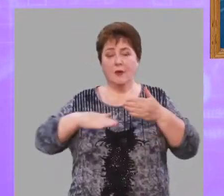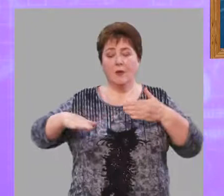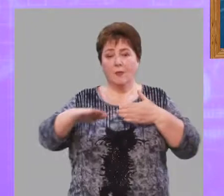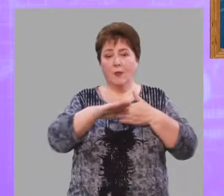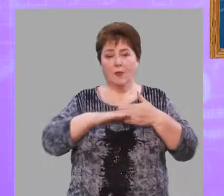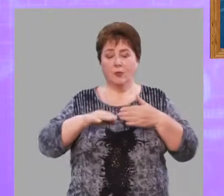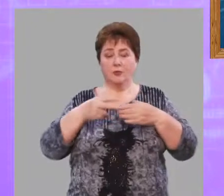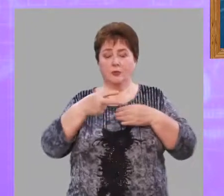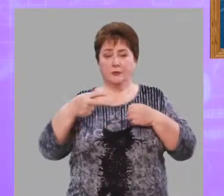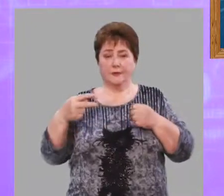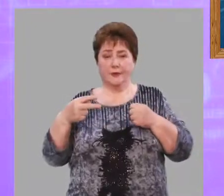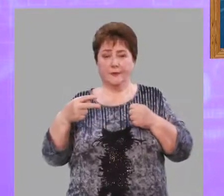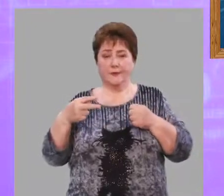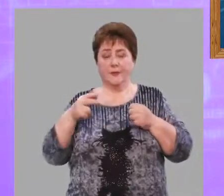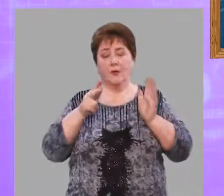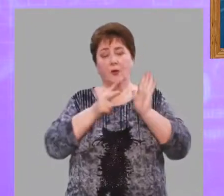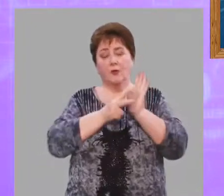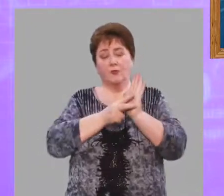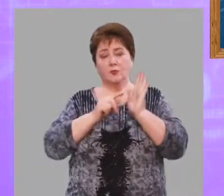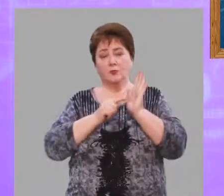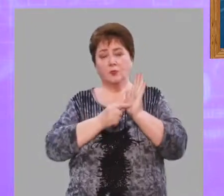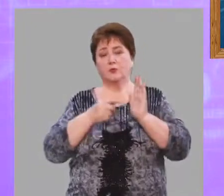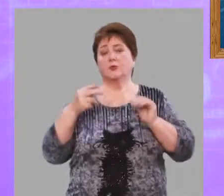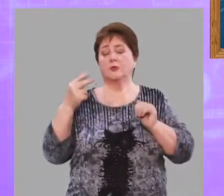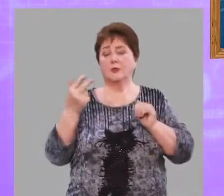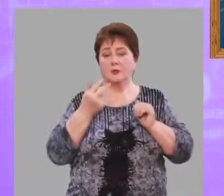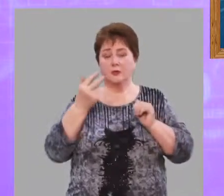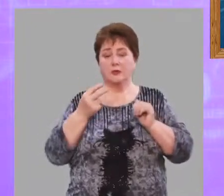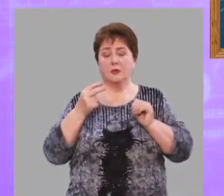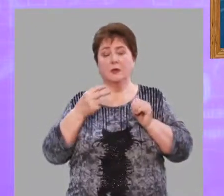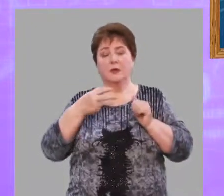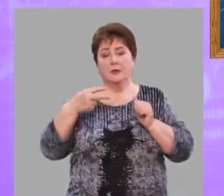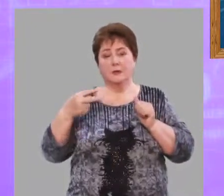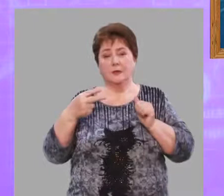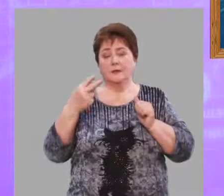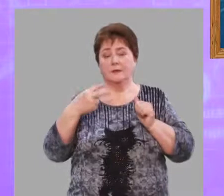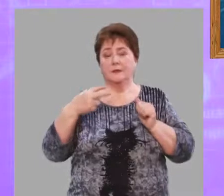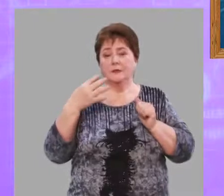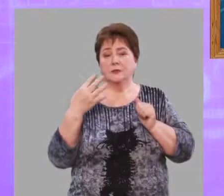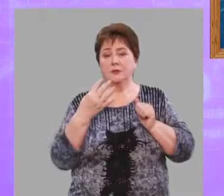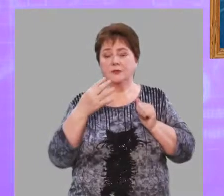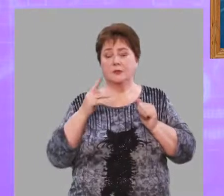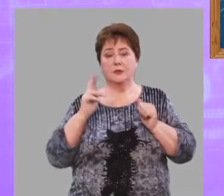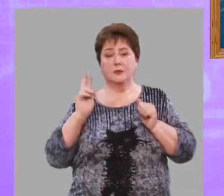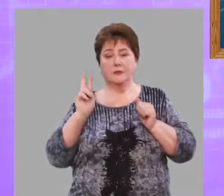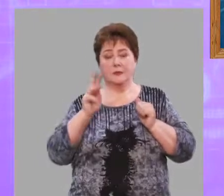Площадь равна 8 умножить на 3 равно 24 квадратных